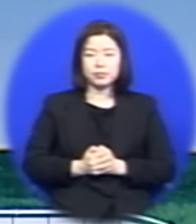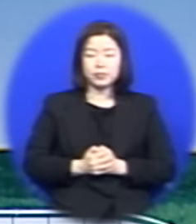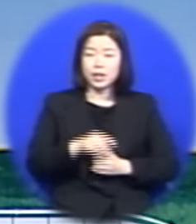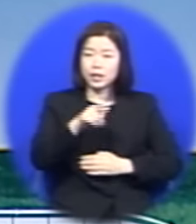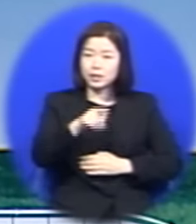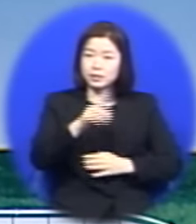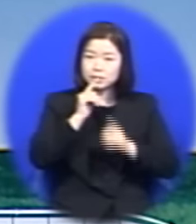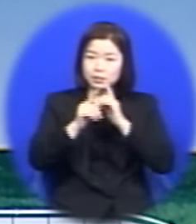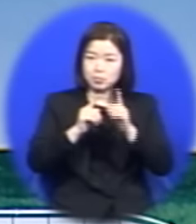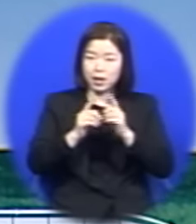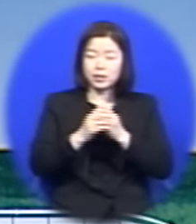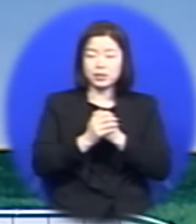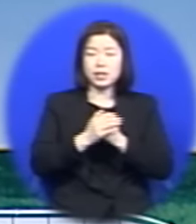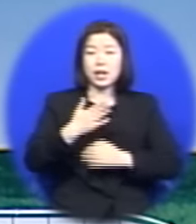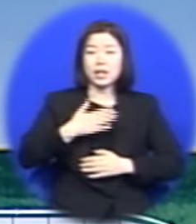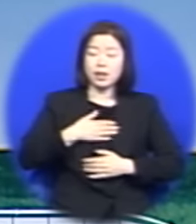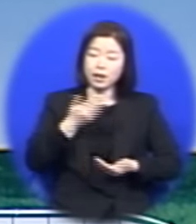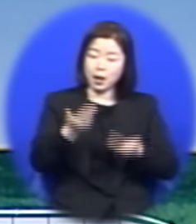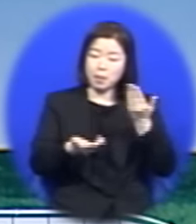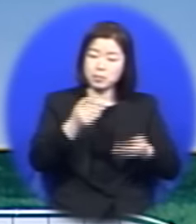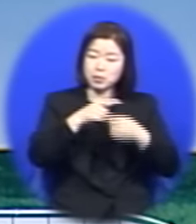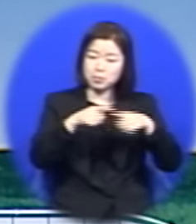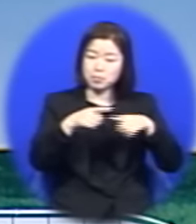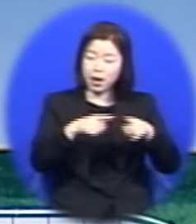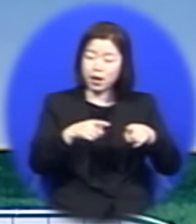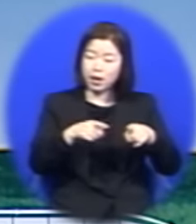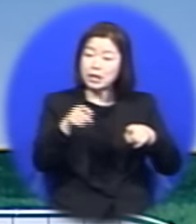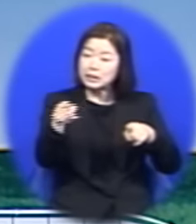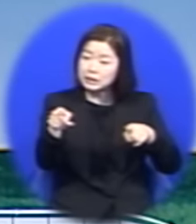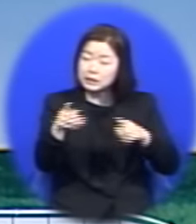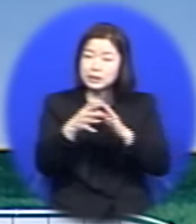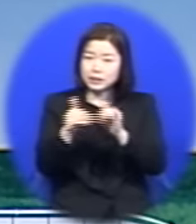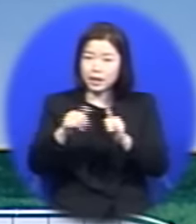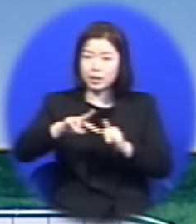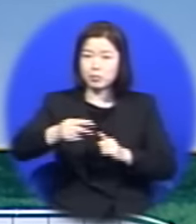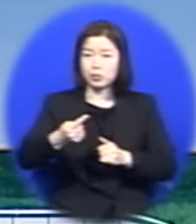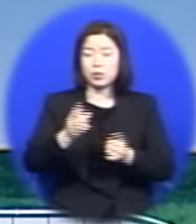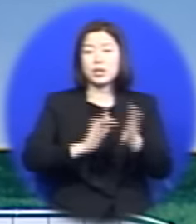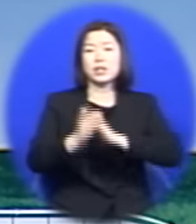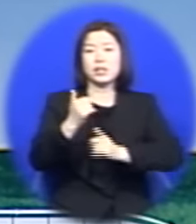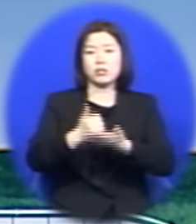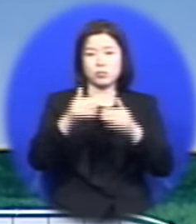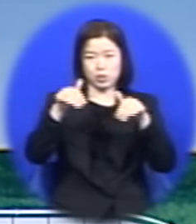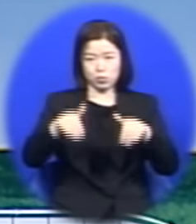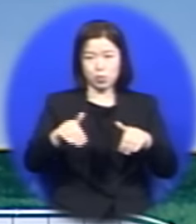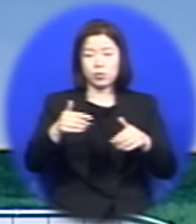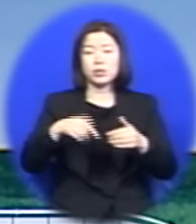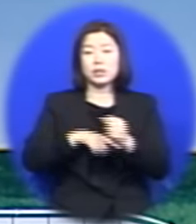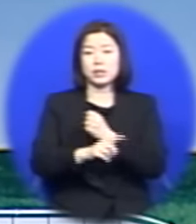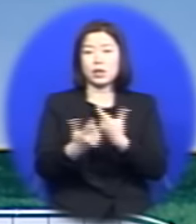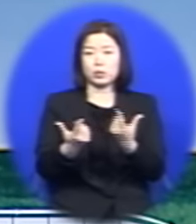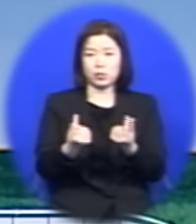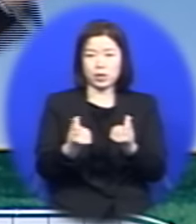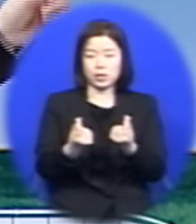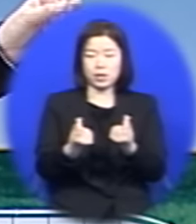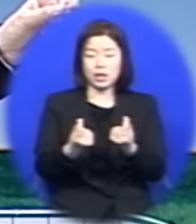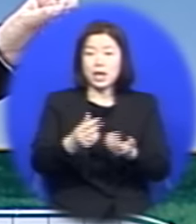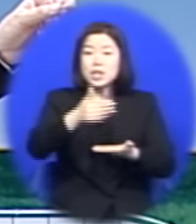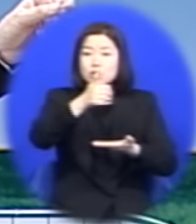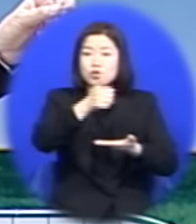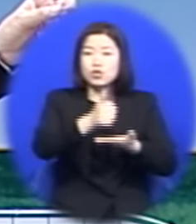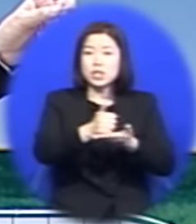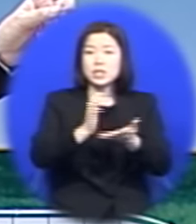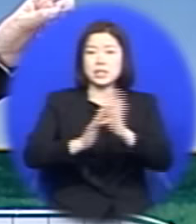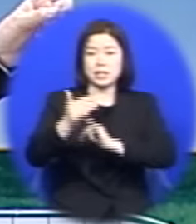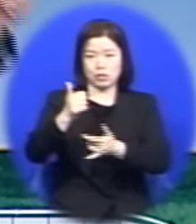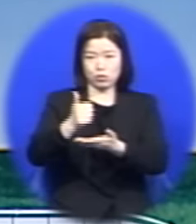그 말은 내가 비판하려고 하는 그 사람도 예수님의 종이라는 뜻입니다. 주인은